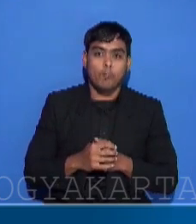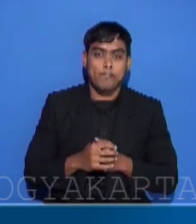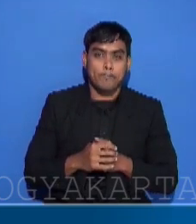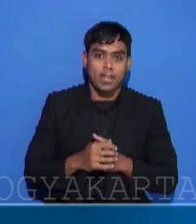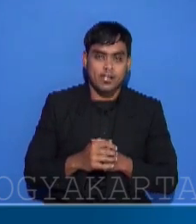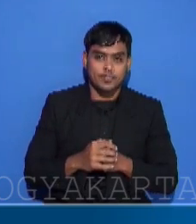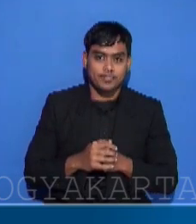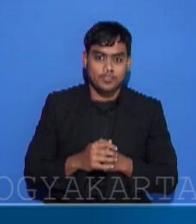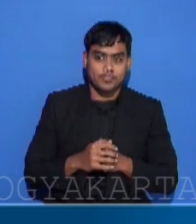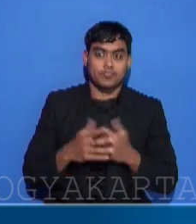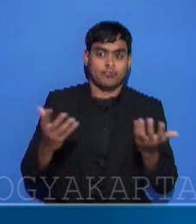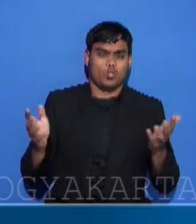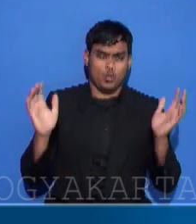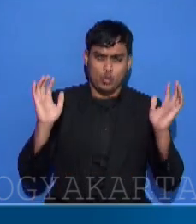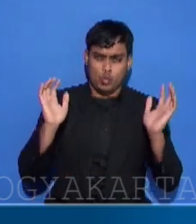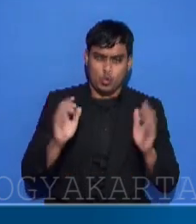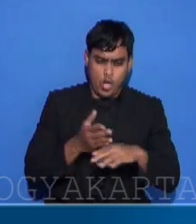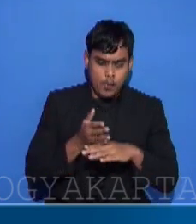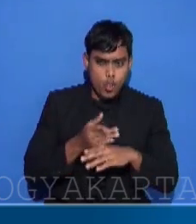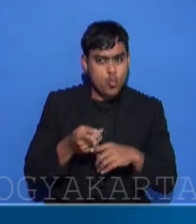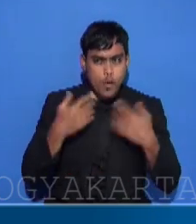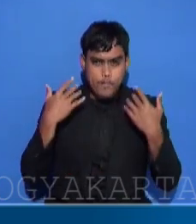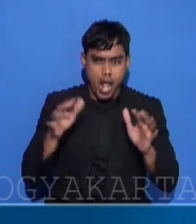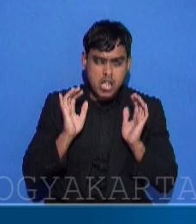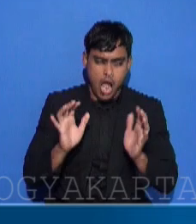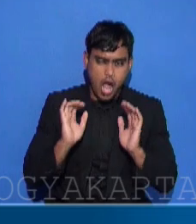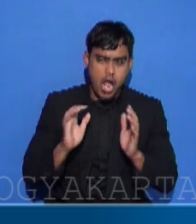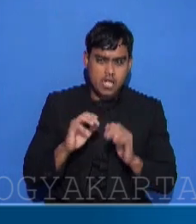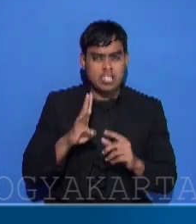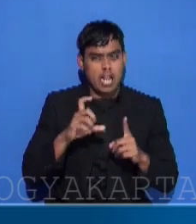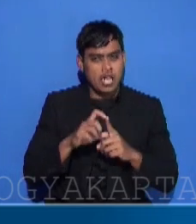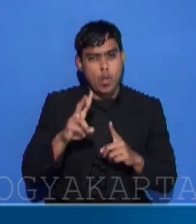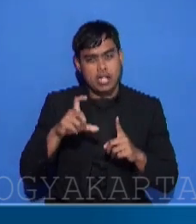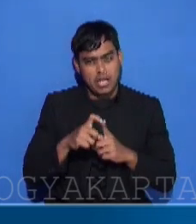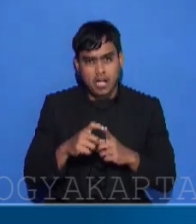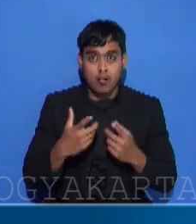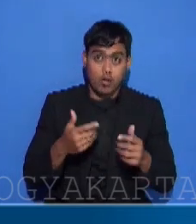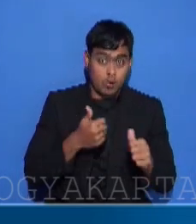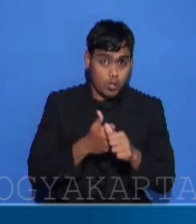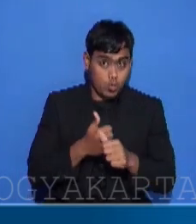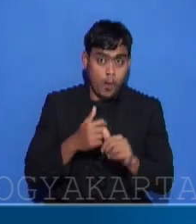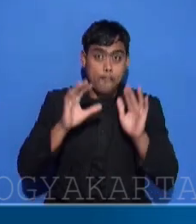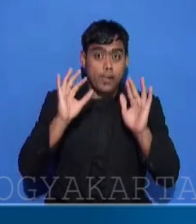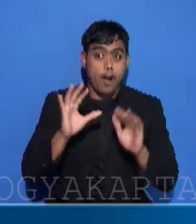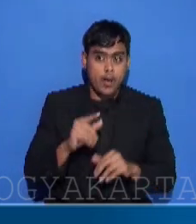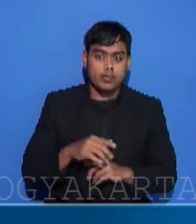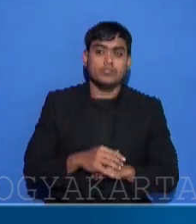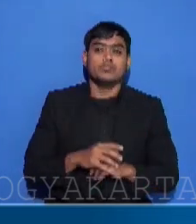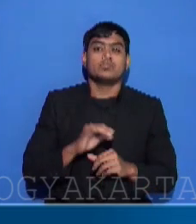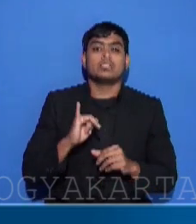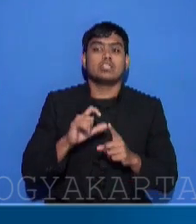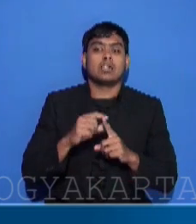ratusan karya dua dimensi dan tiga dimensi mengikuti pameran seni rupa internasional i-cash di Monumen Jogja Kembali Sleman